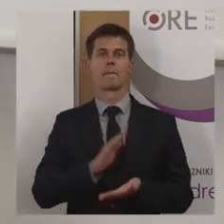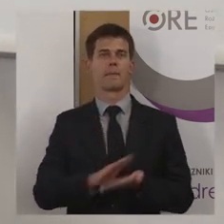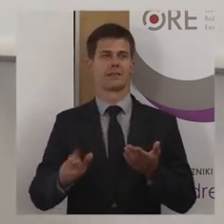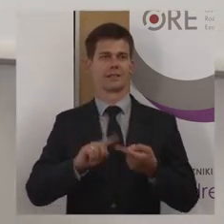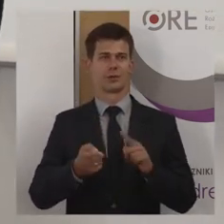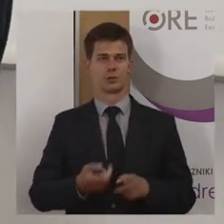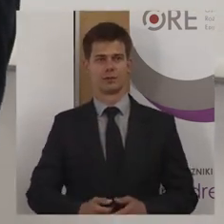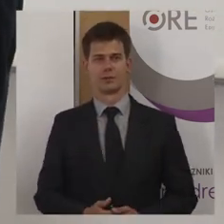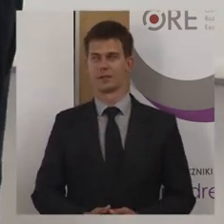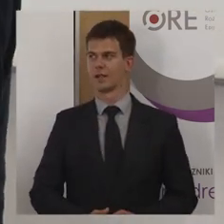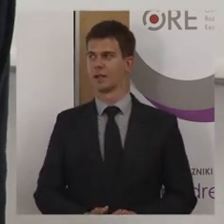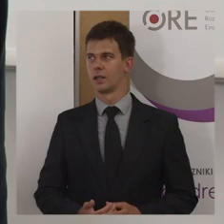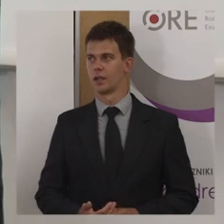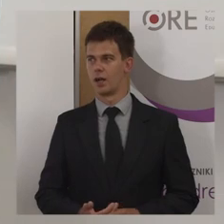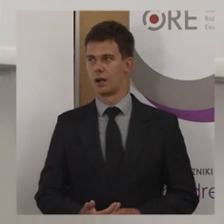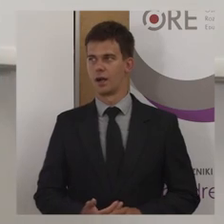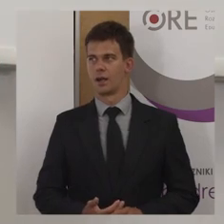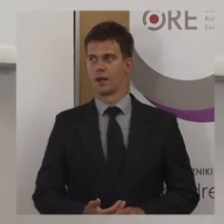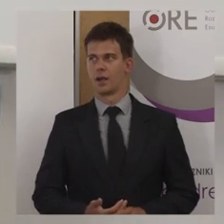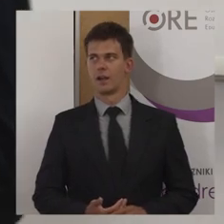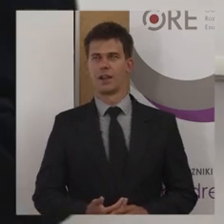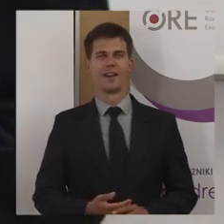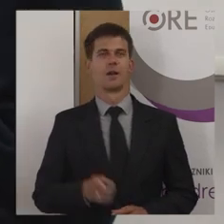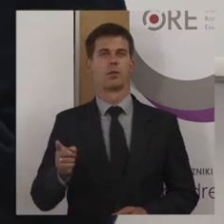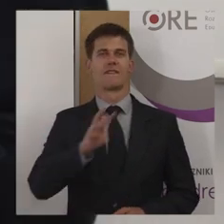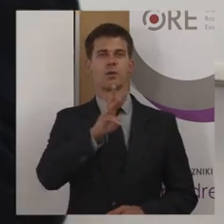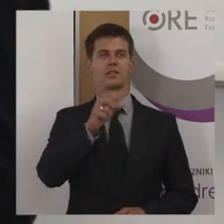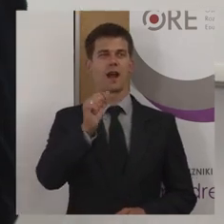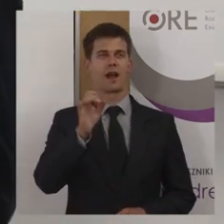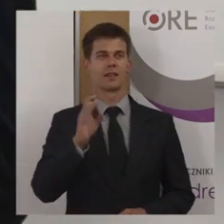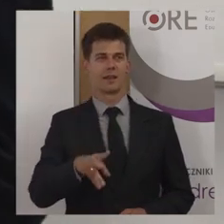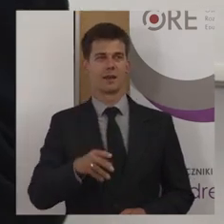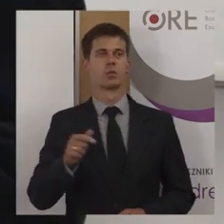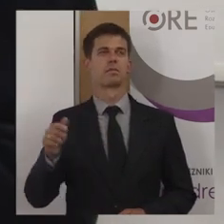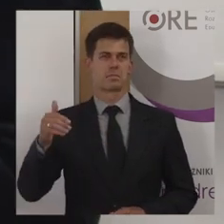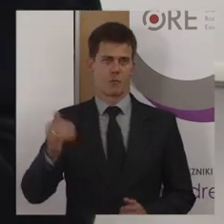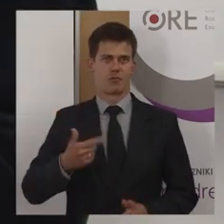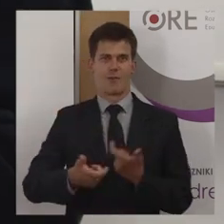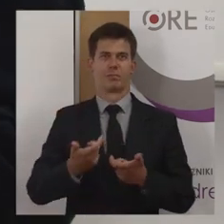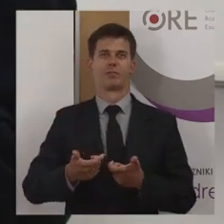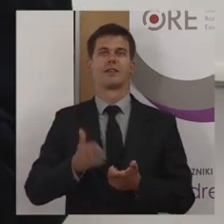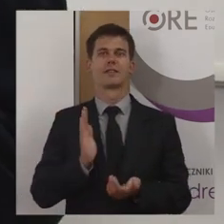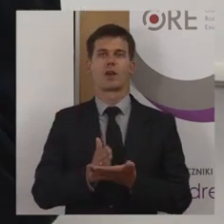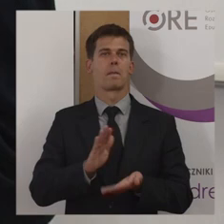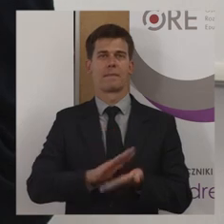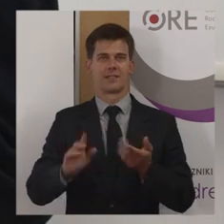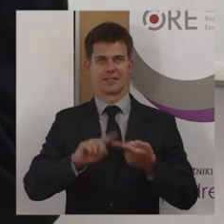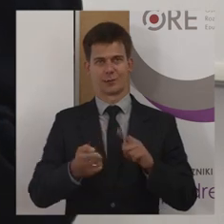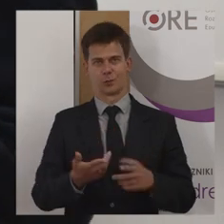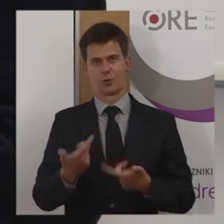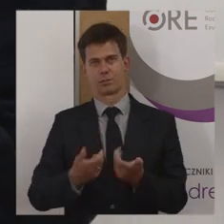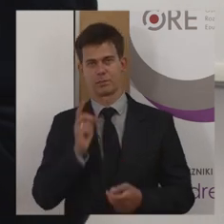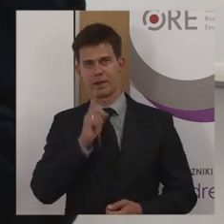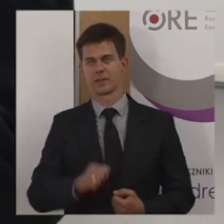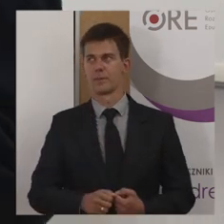no tak, oczywiście. Bo dać się oczywiście da, ale przyczyna oczywiście tkwi zupełnie gdzie indziej. Przyczyna tkwi w tym, że